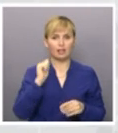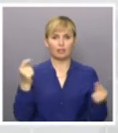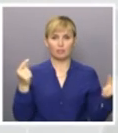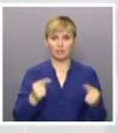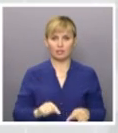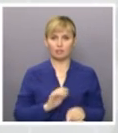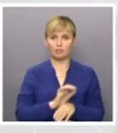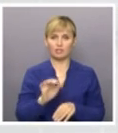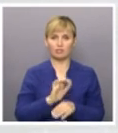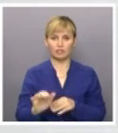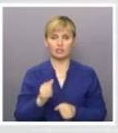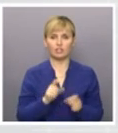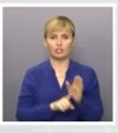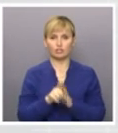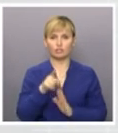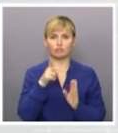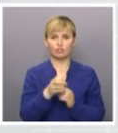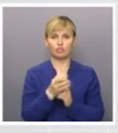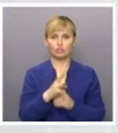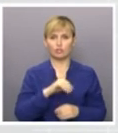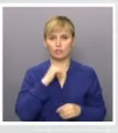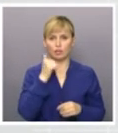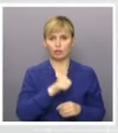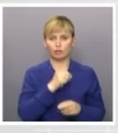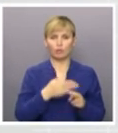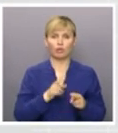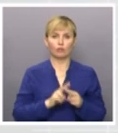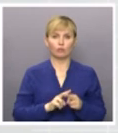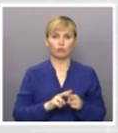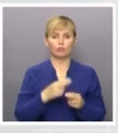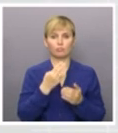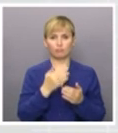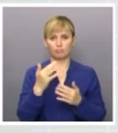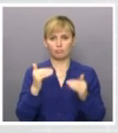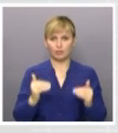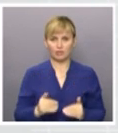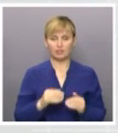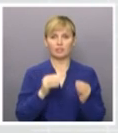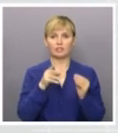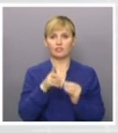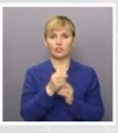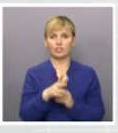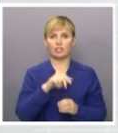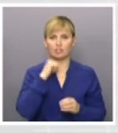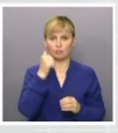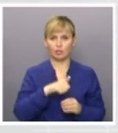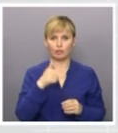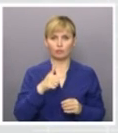объемов производства в секторе началось в 2014 году, который уступил 2013 на